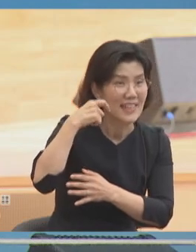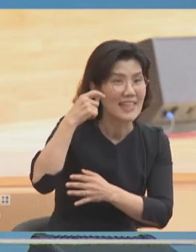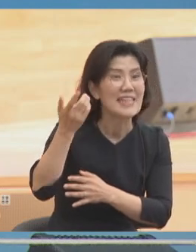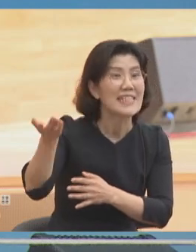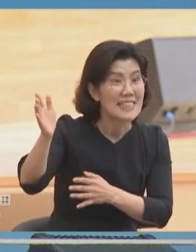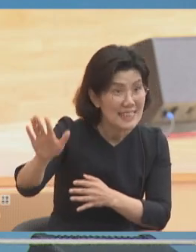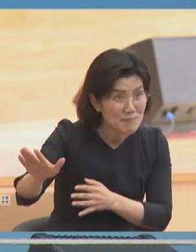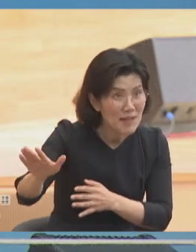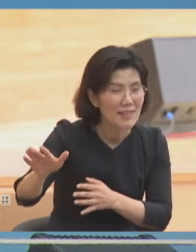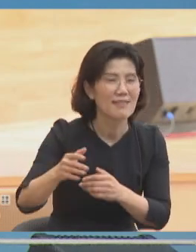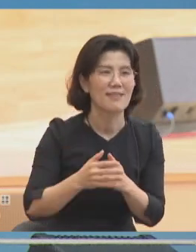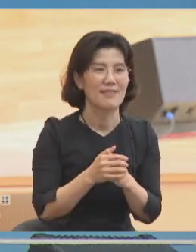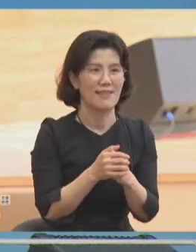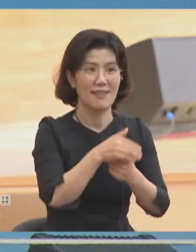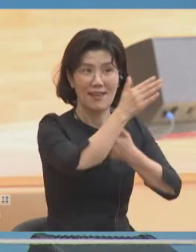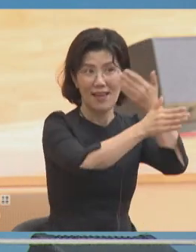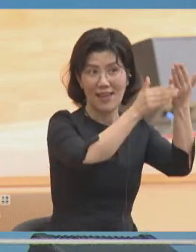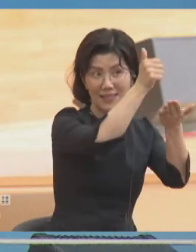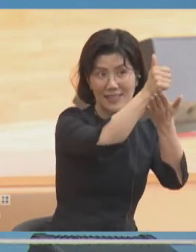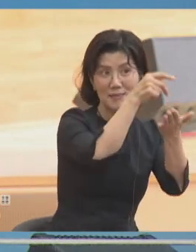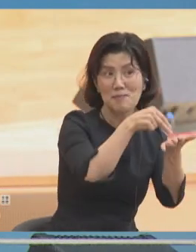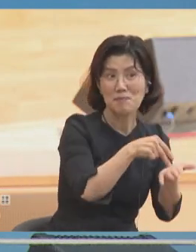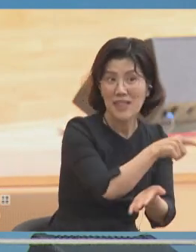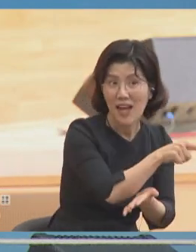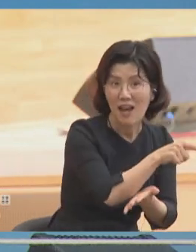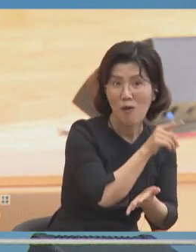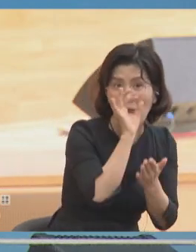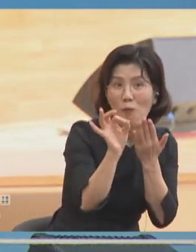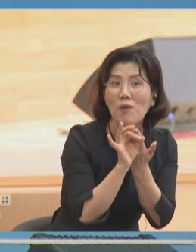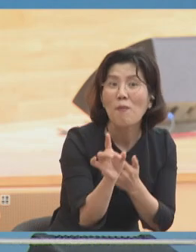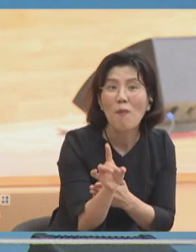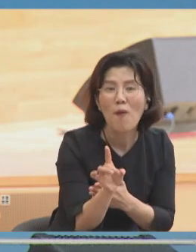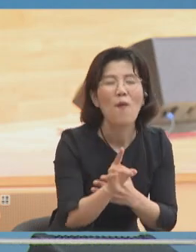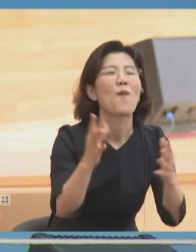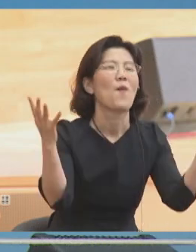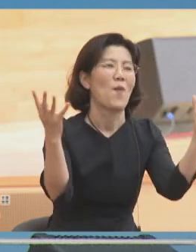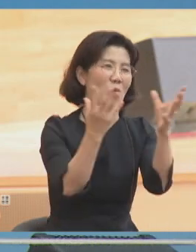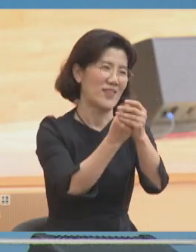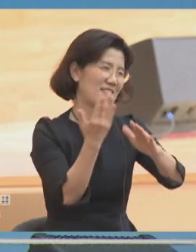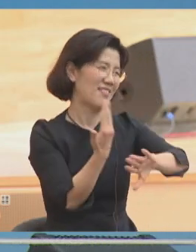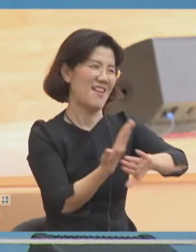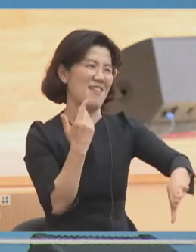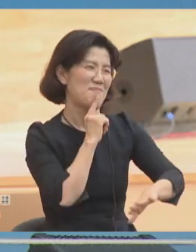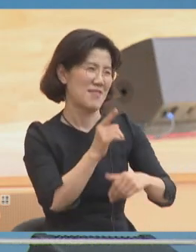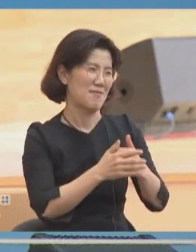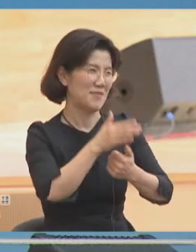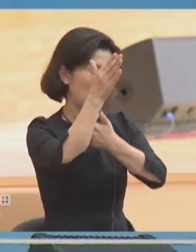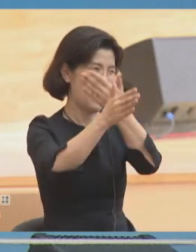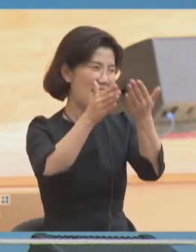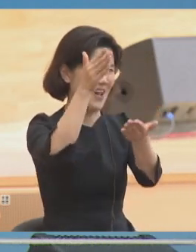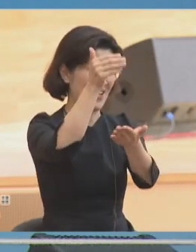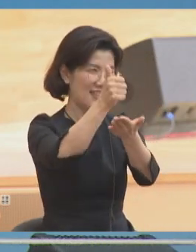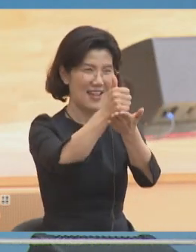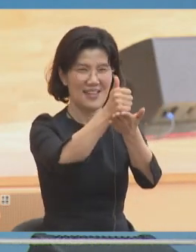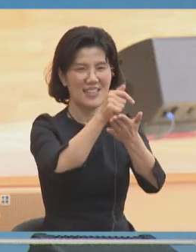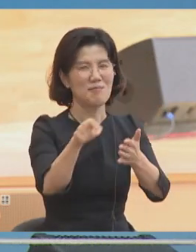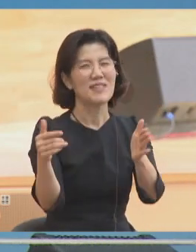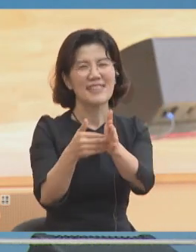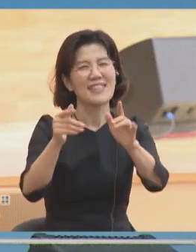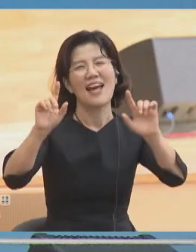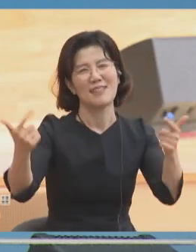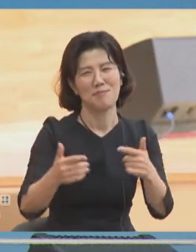상 가운데 놓인 것 같지만 하나님의 입장에서는 어떻다고요 완전히 다릅니다 하나님의 입장에서는 그것이 끝이